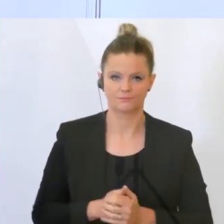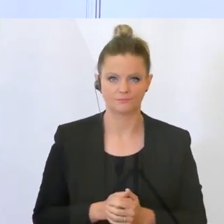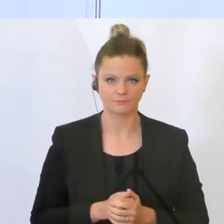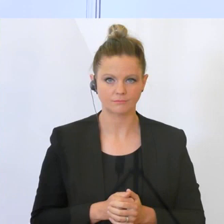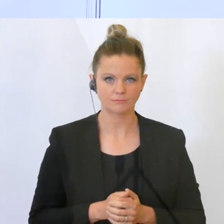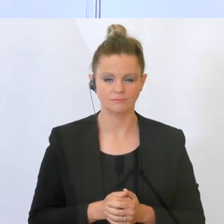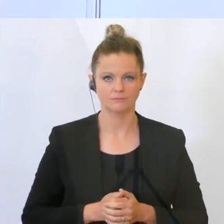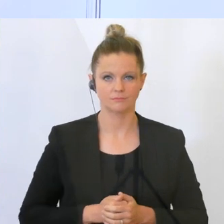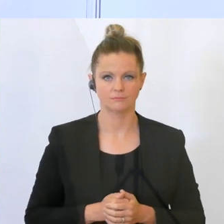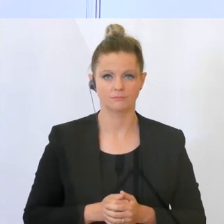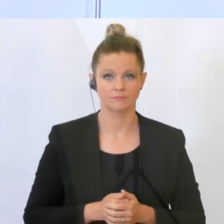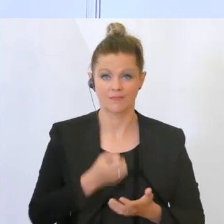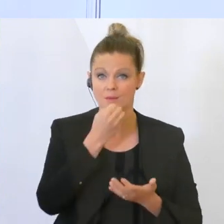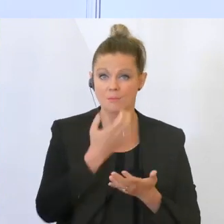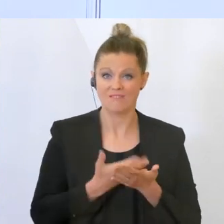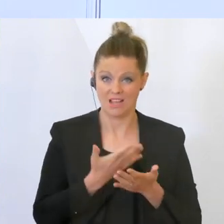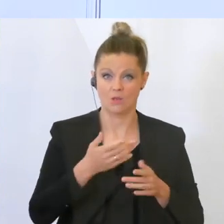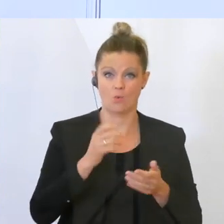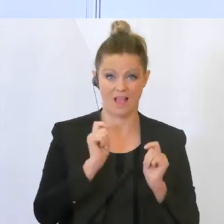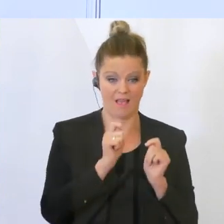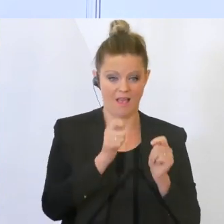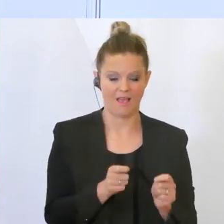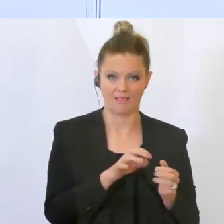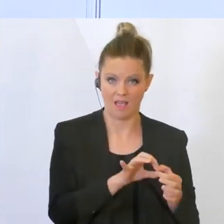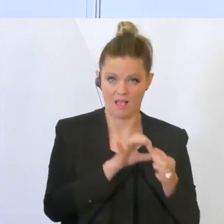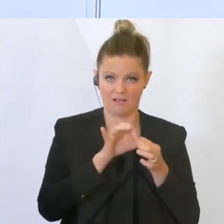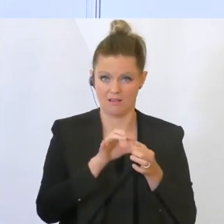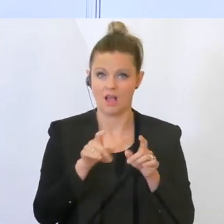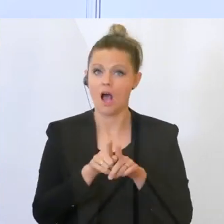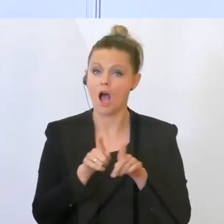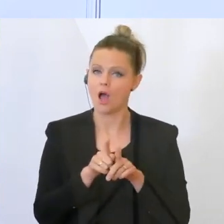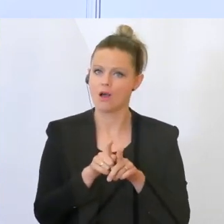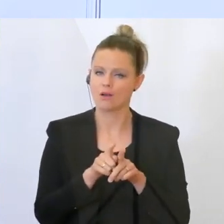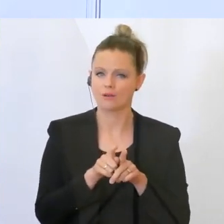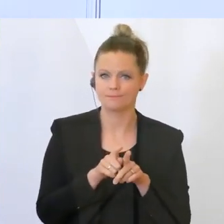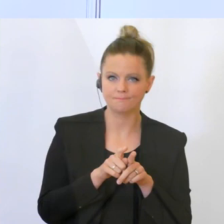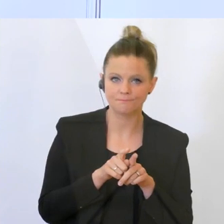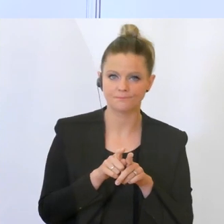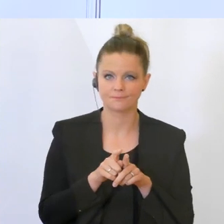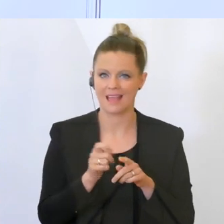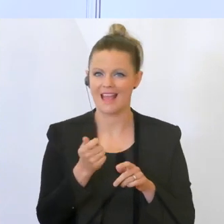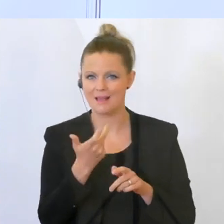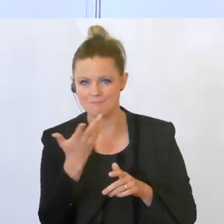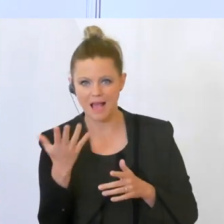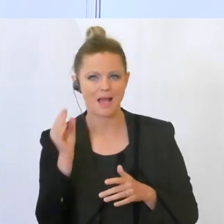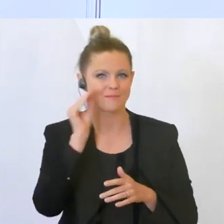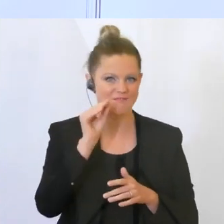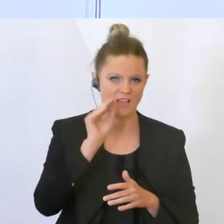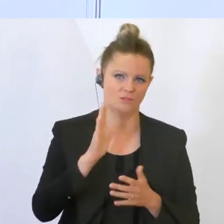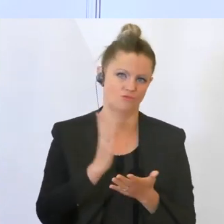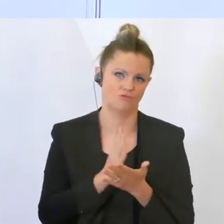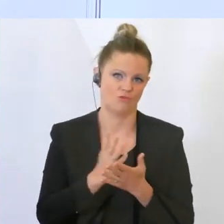Einher mit der Bewilligung der Anträge haben uns aber auch einige Beschwerden erreicht,